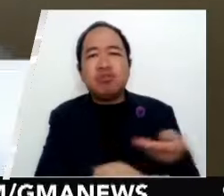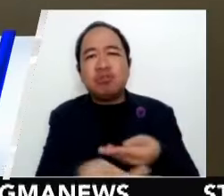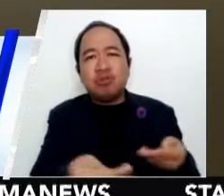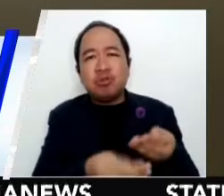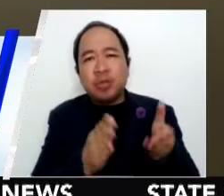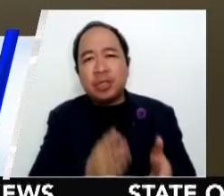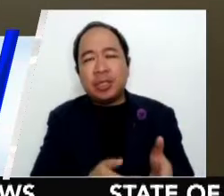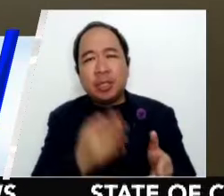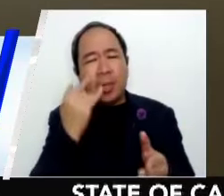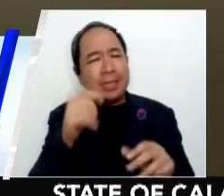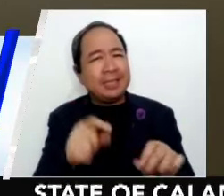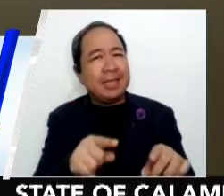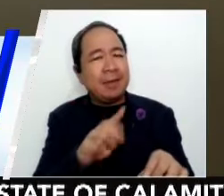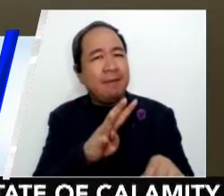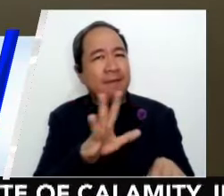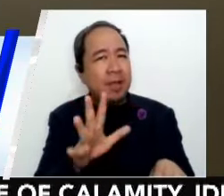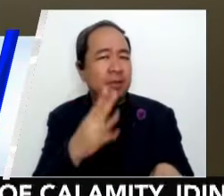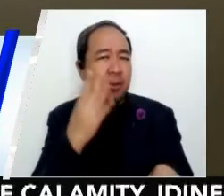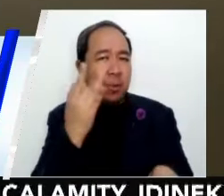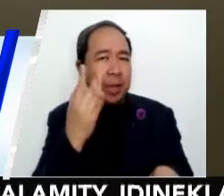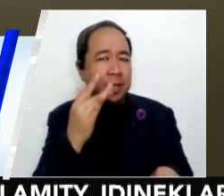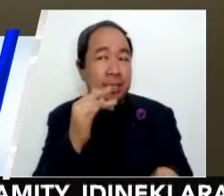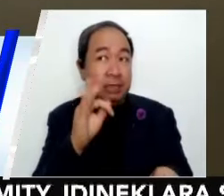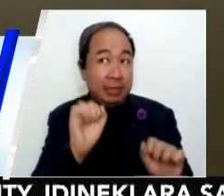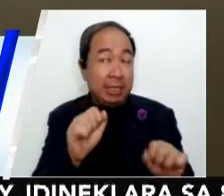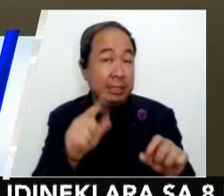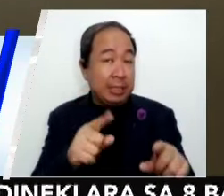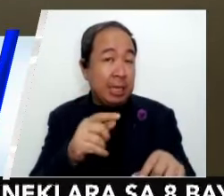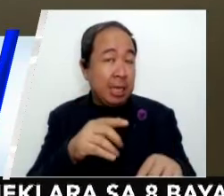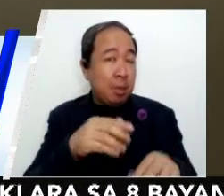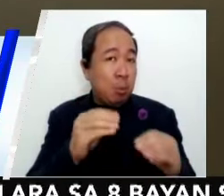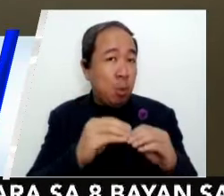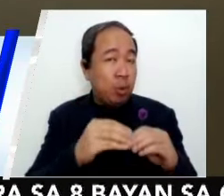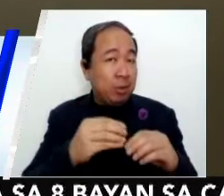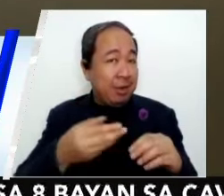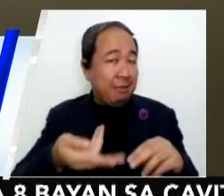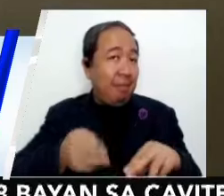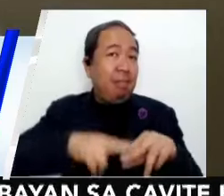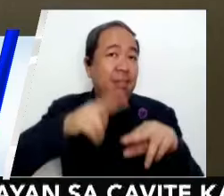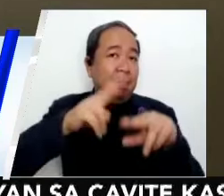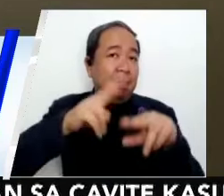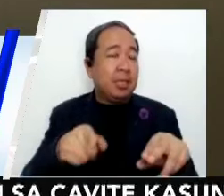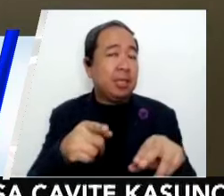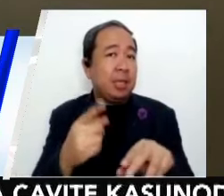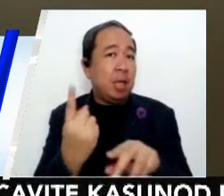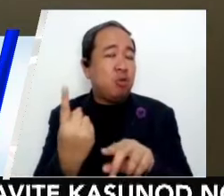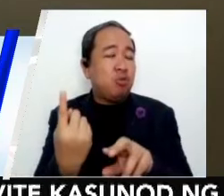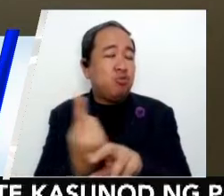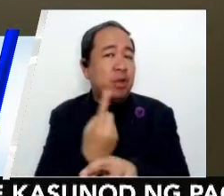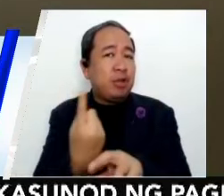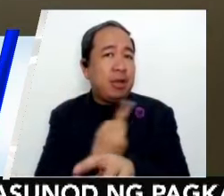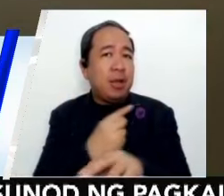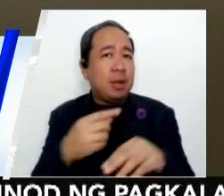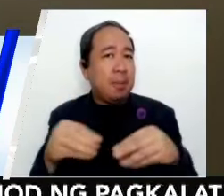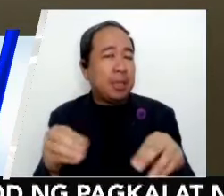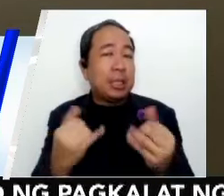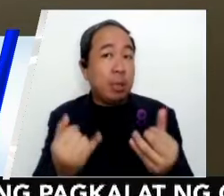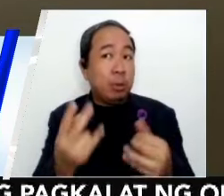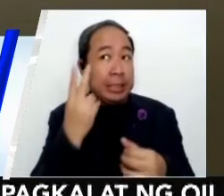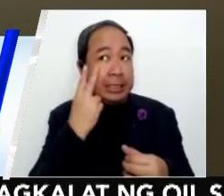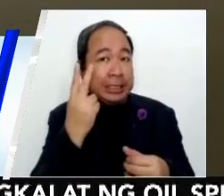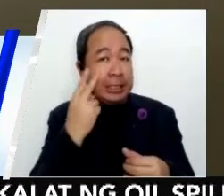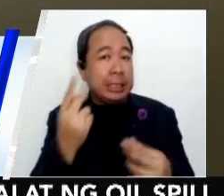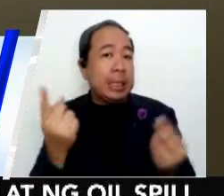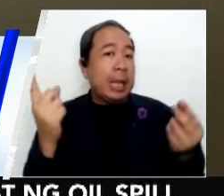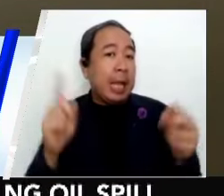may bebenta na niya sa mas mataas sa regular market? So, sa ngayon, wait and see tayo. Tingnan natin